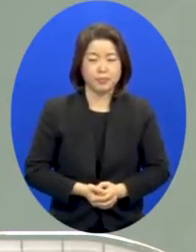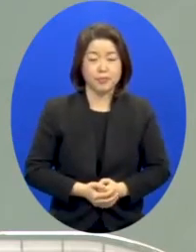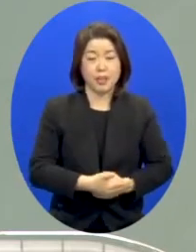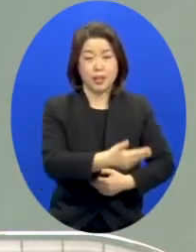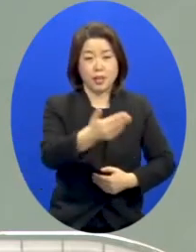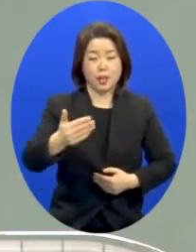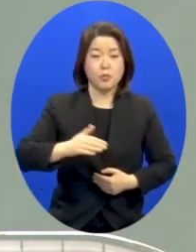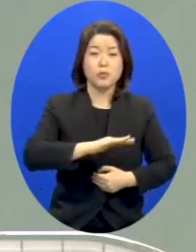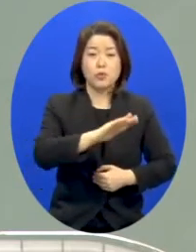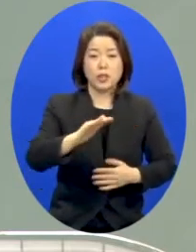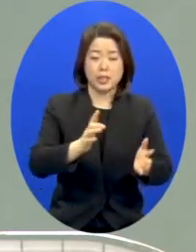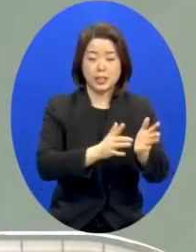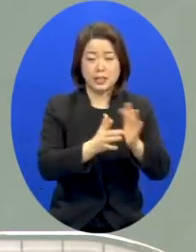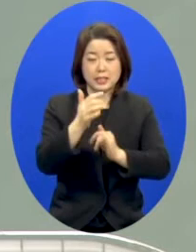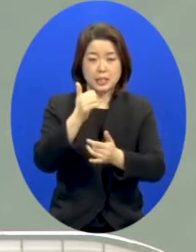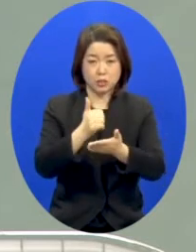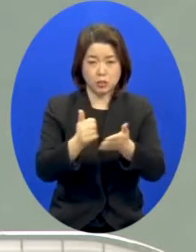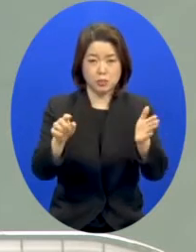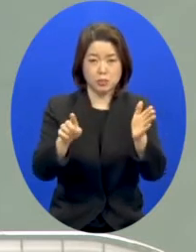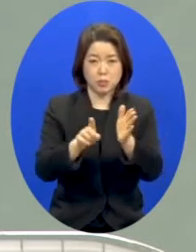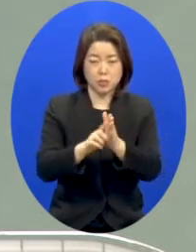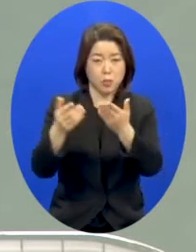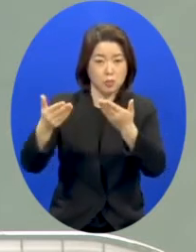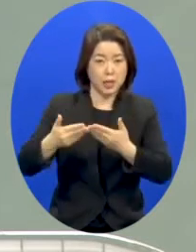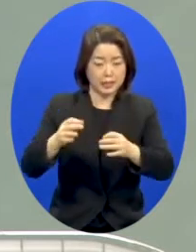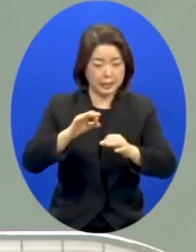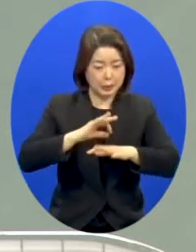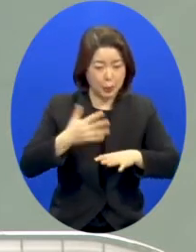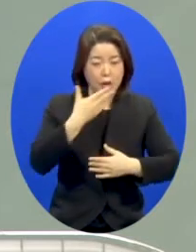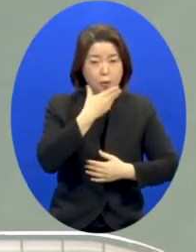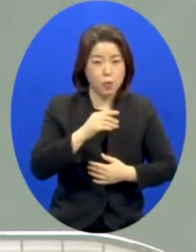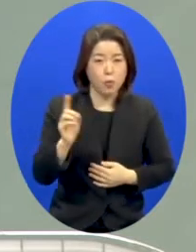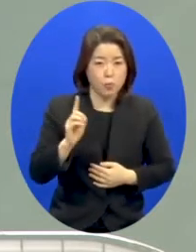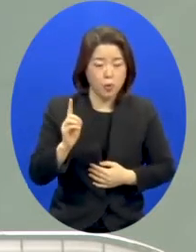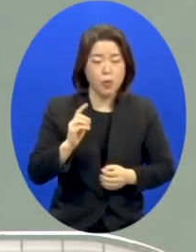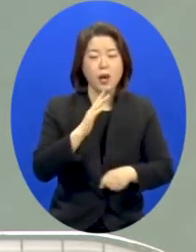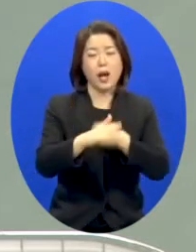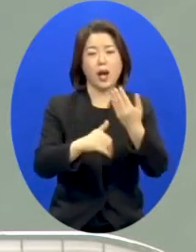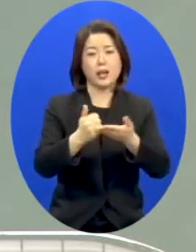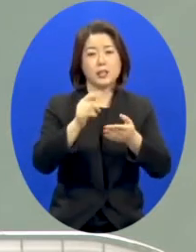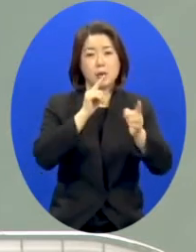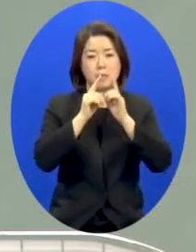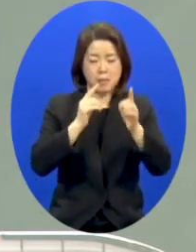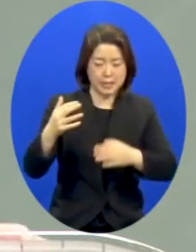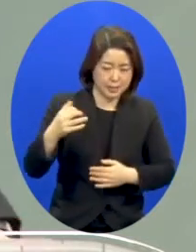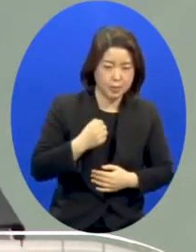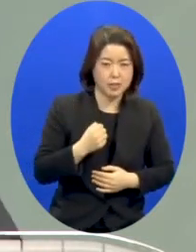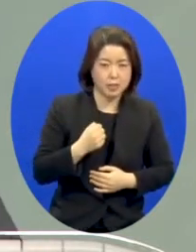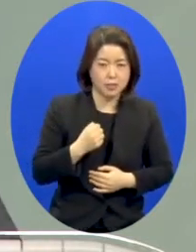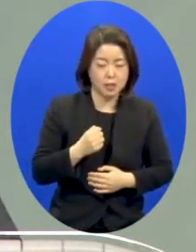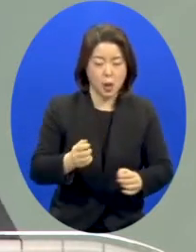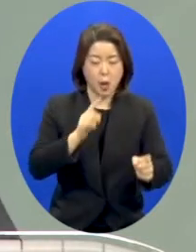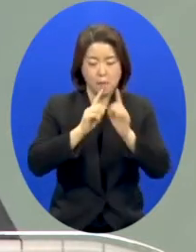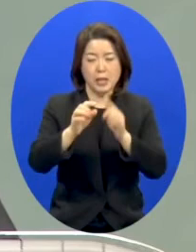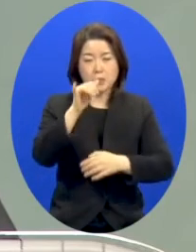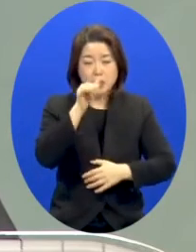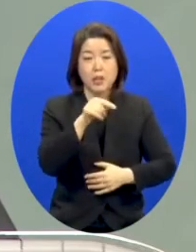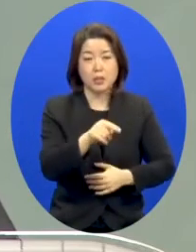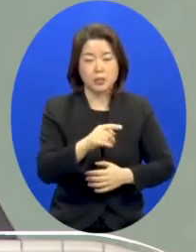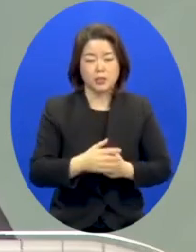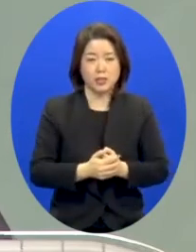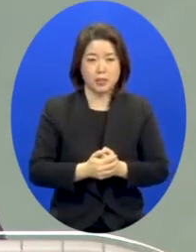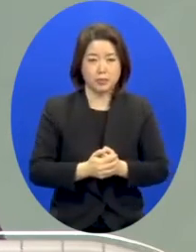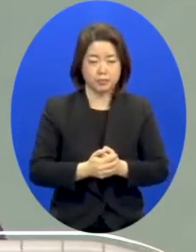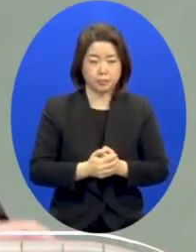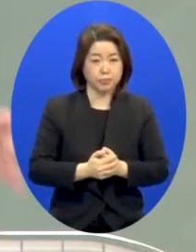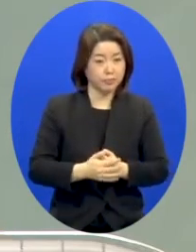여러분 우리가 예수 믿고 받은 가장 놀라운 복은 하나님의 말씀을 맡았다는 것 말씀이 있다는 것 측구 절에 주님은